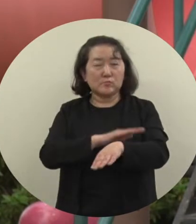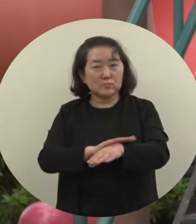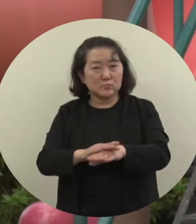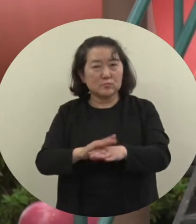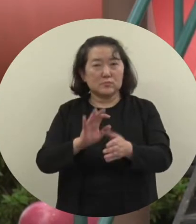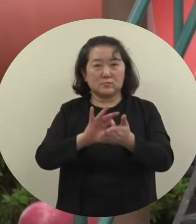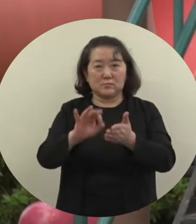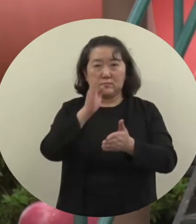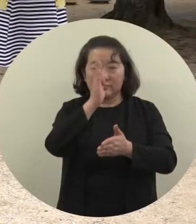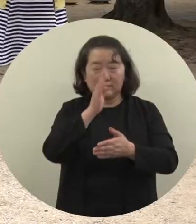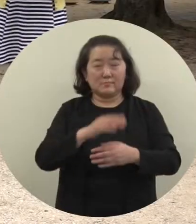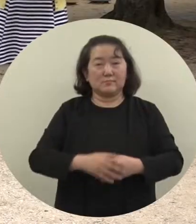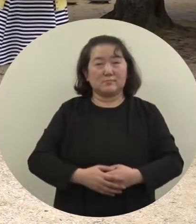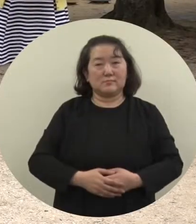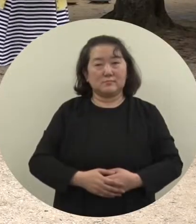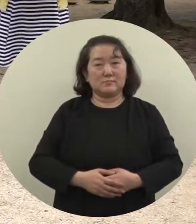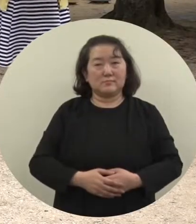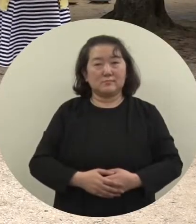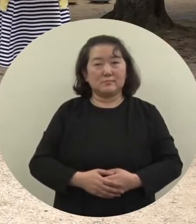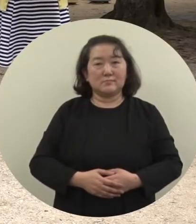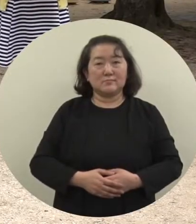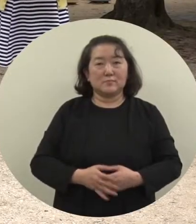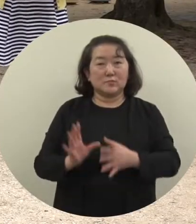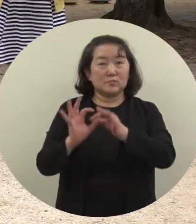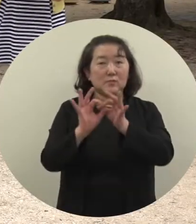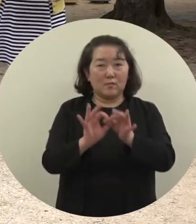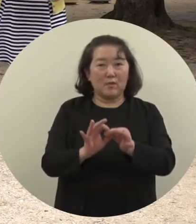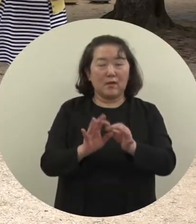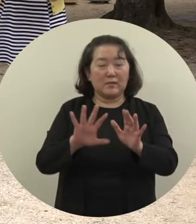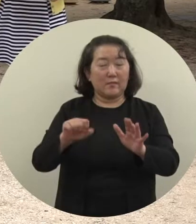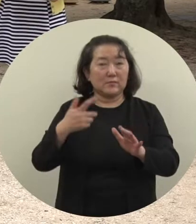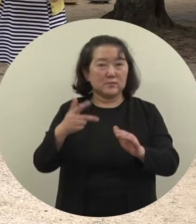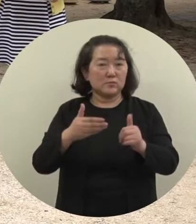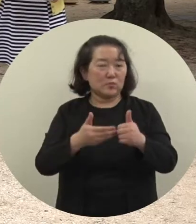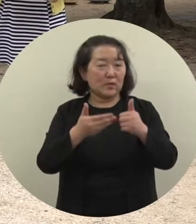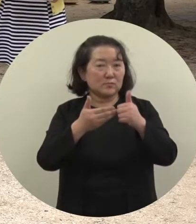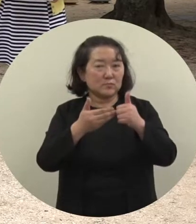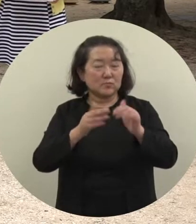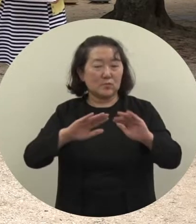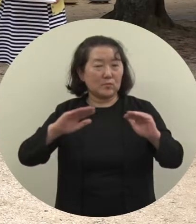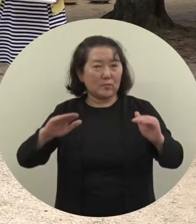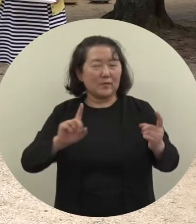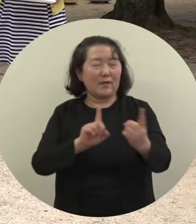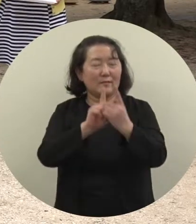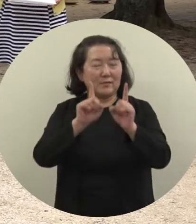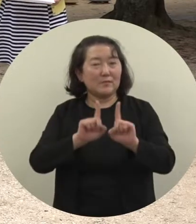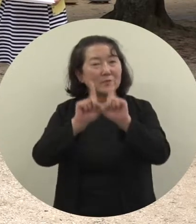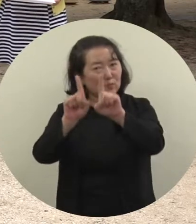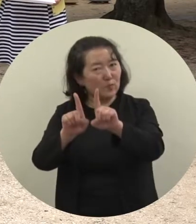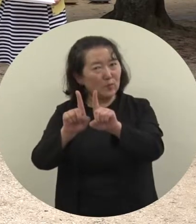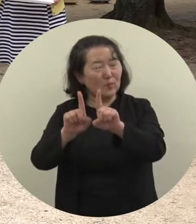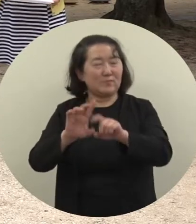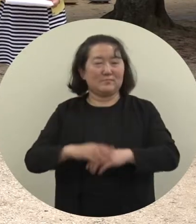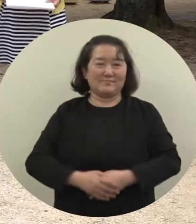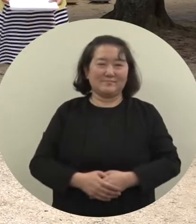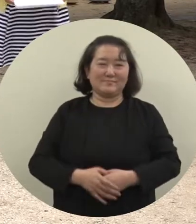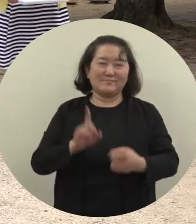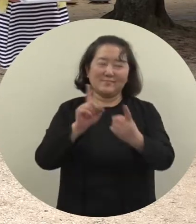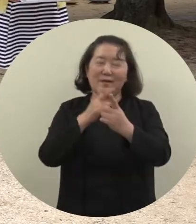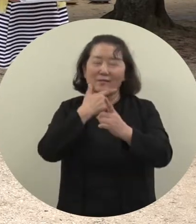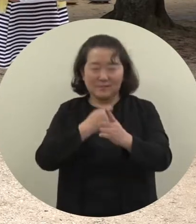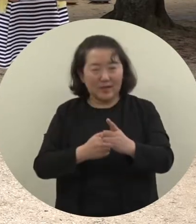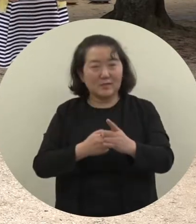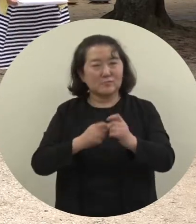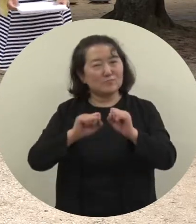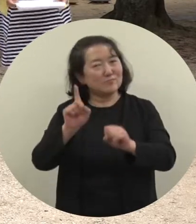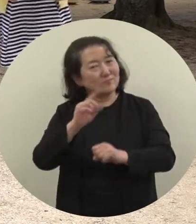してみてください。さあ永井さん、続いては、はい、今治市で育つ子どもたちに会いに行きましょう。 会いに行きたいです。